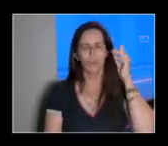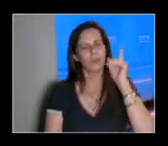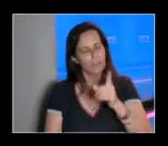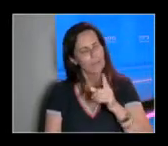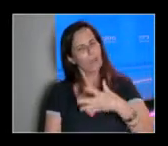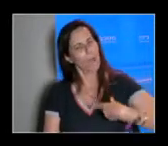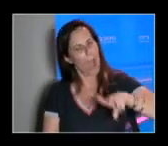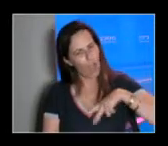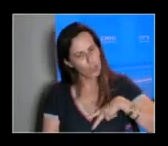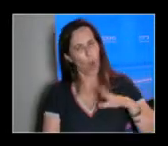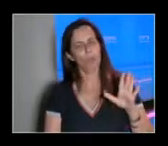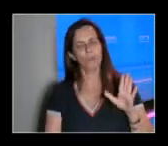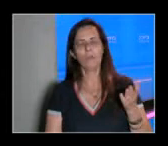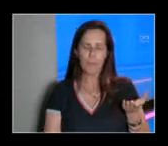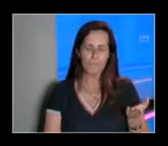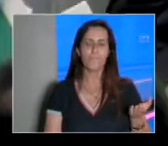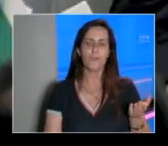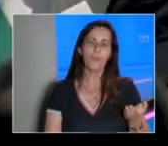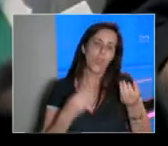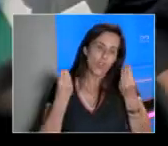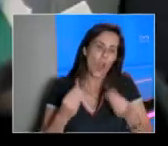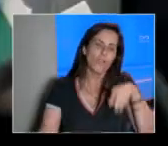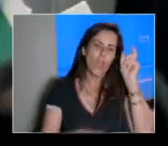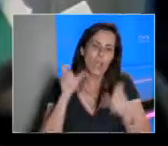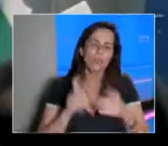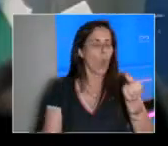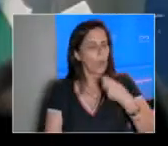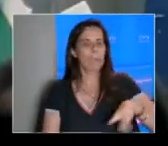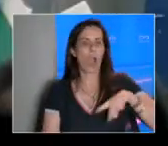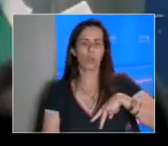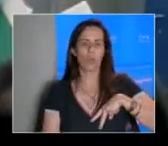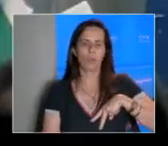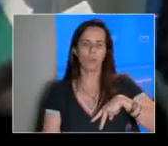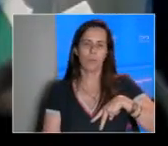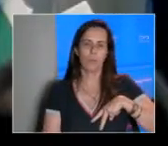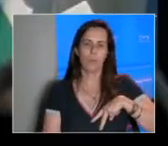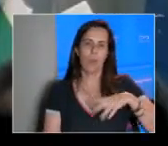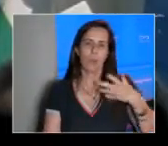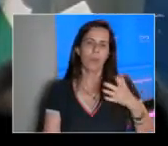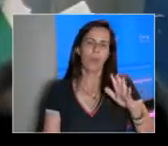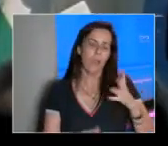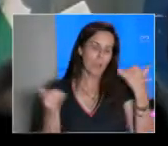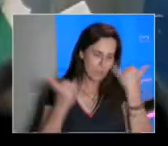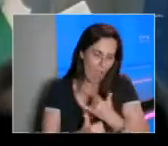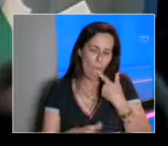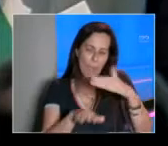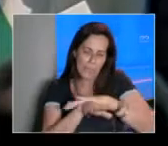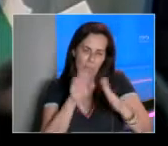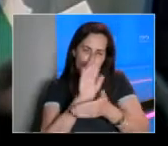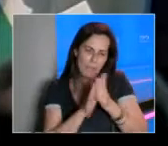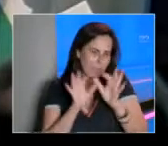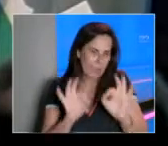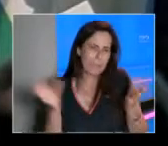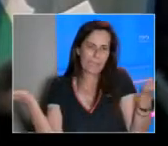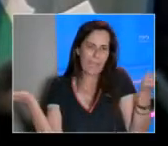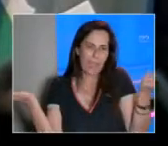לנהוג באחריות, וטוב שאנשים לוקחים אחריות עליהם, על מעשיהם, איפה שהם טעו, ומתנצלים על כך, זה